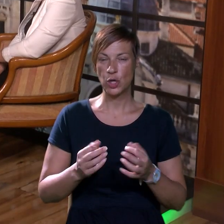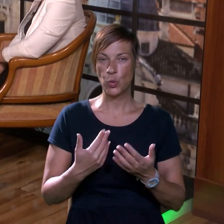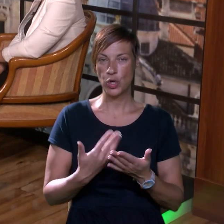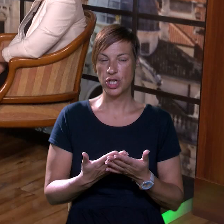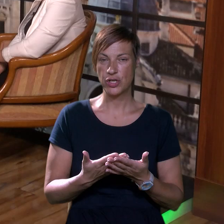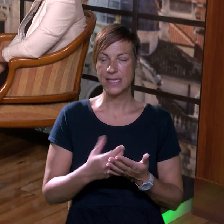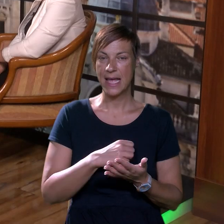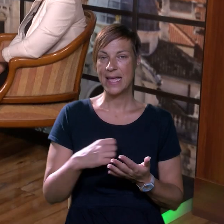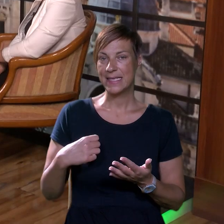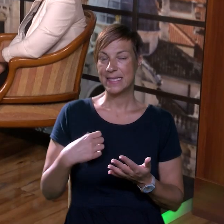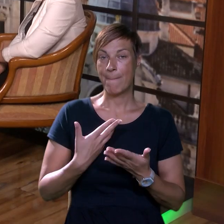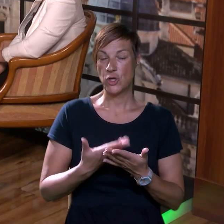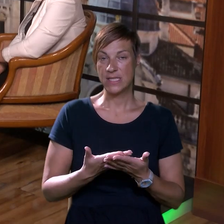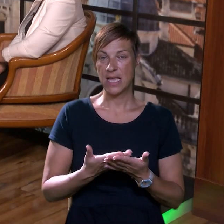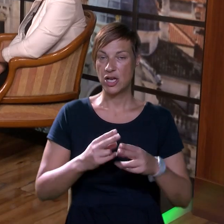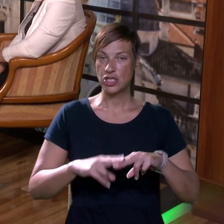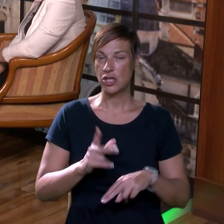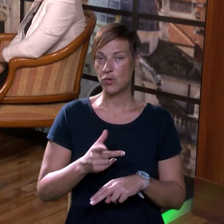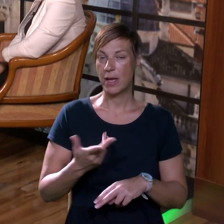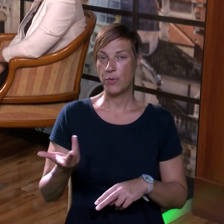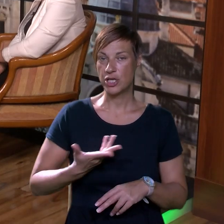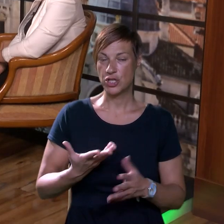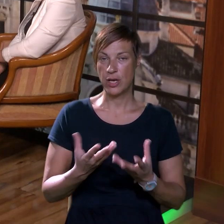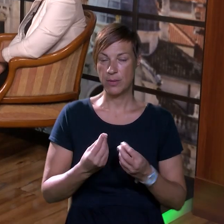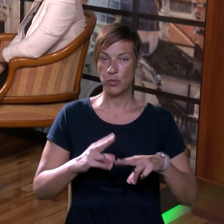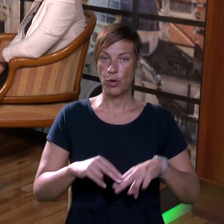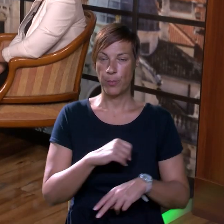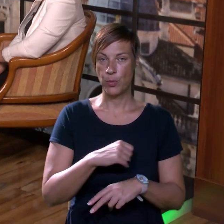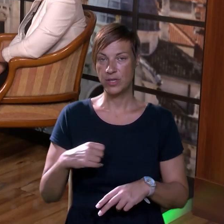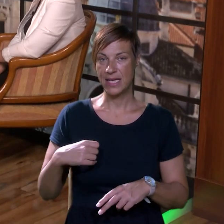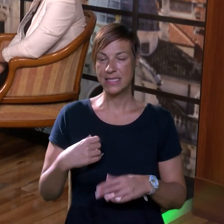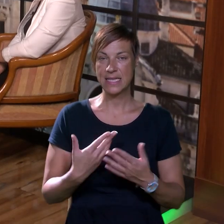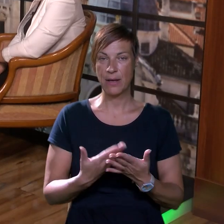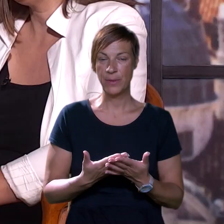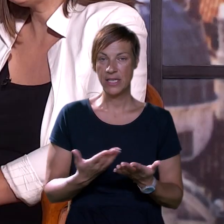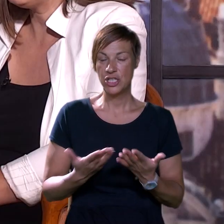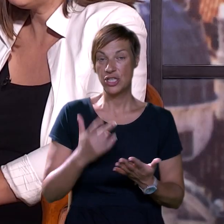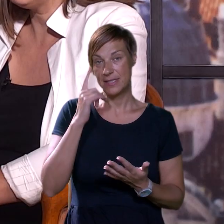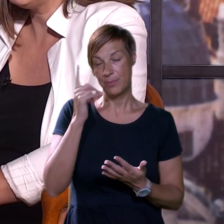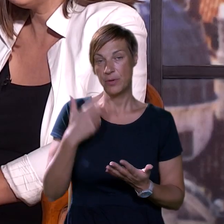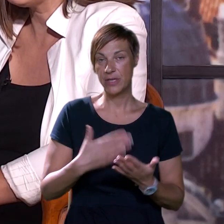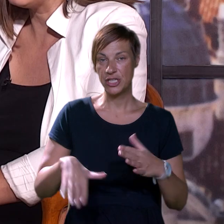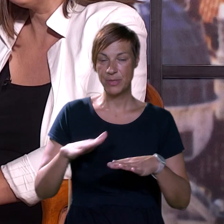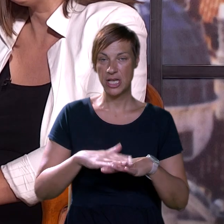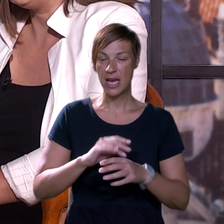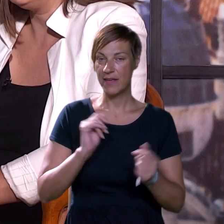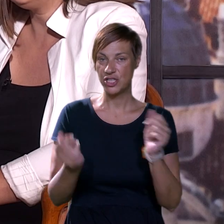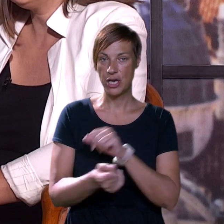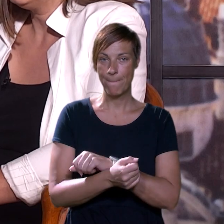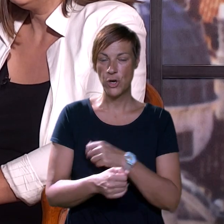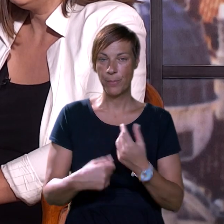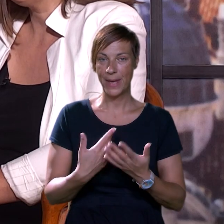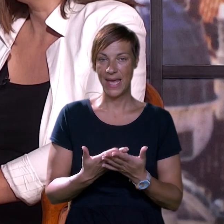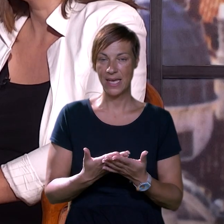sigurnost, samostalnost, jer odluke moraš donijeti puno puta ti sam. Što se po vašem mišljenju najviše